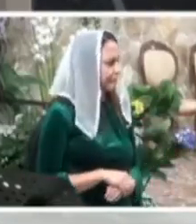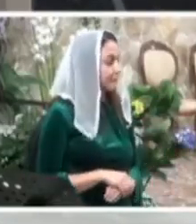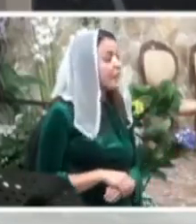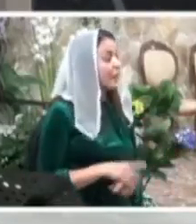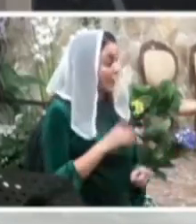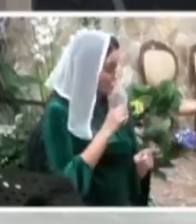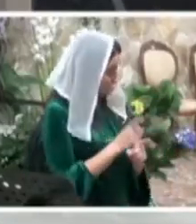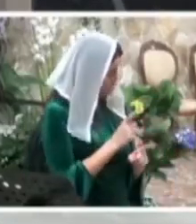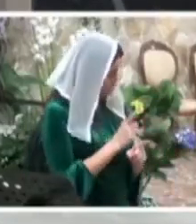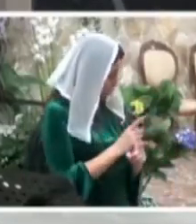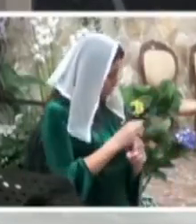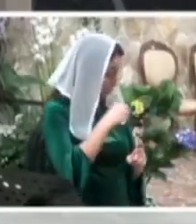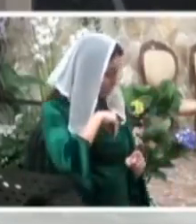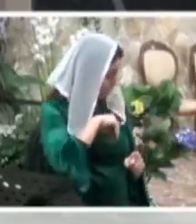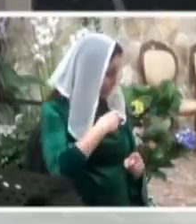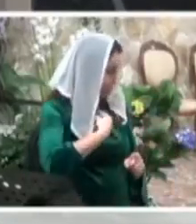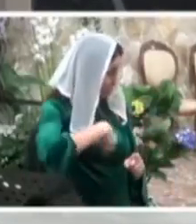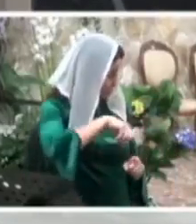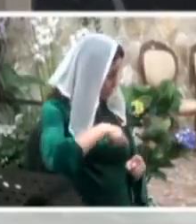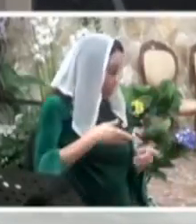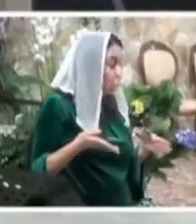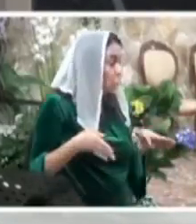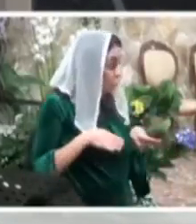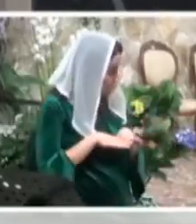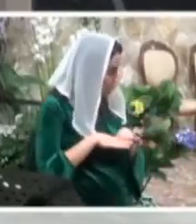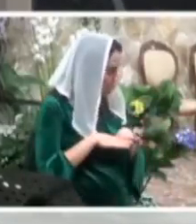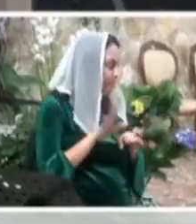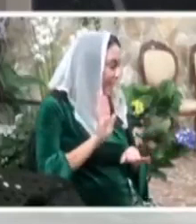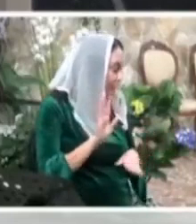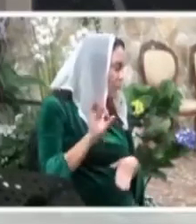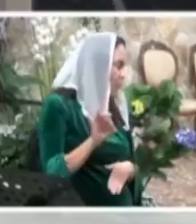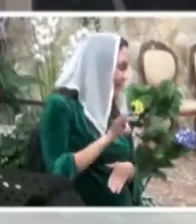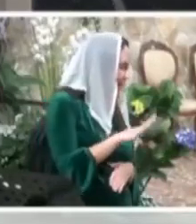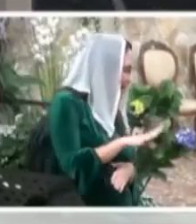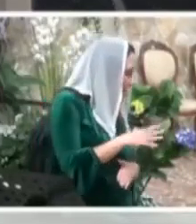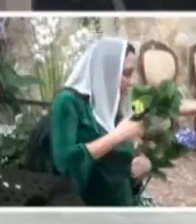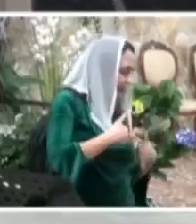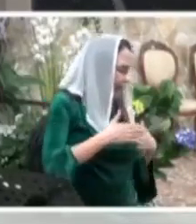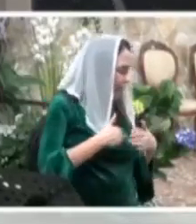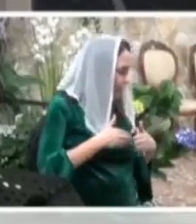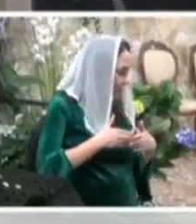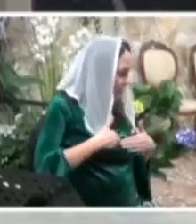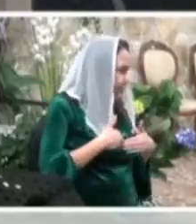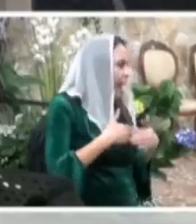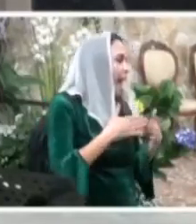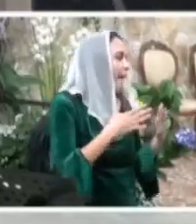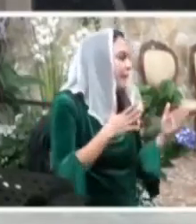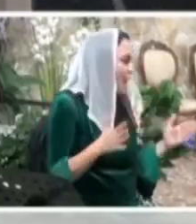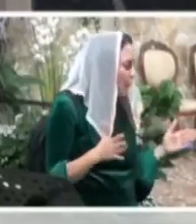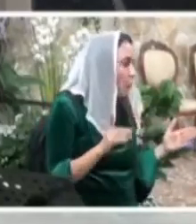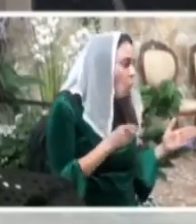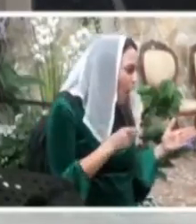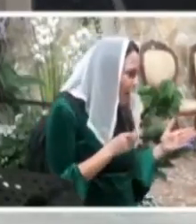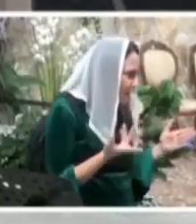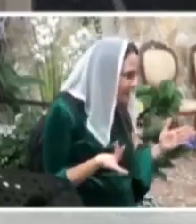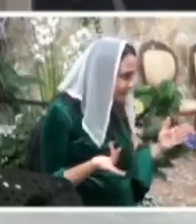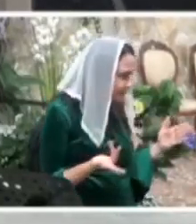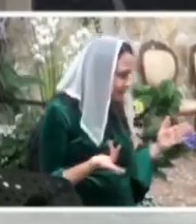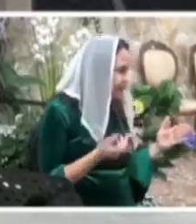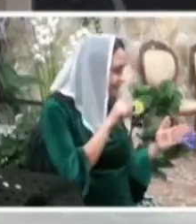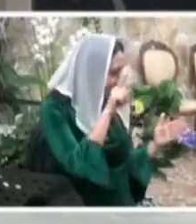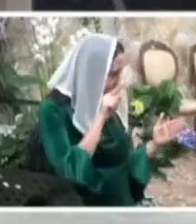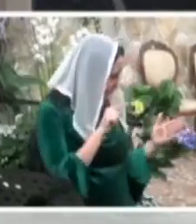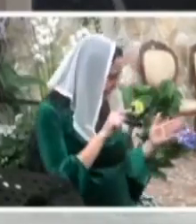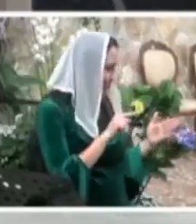chiusa dentro di noi, ma spesso, ahimè, rimane aperto. E leggo